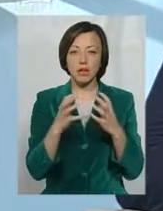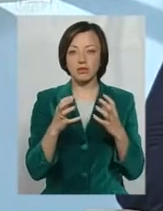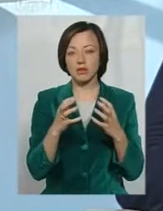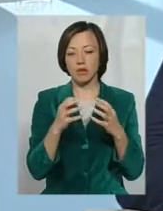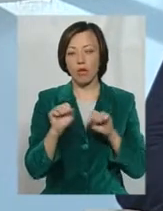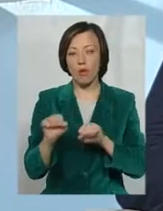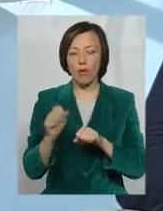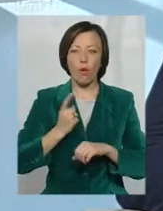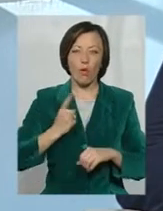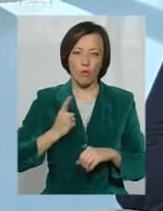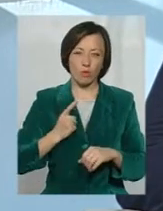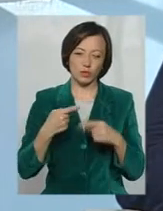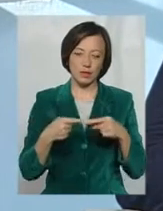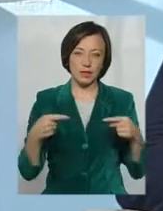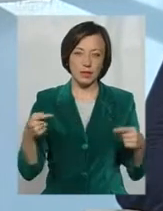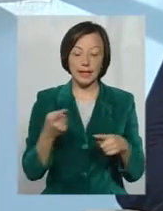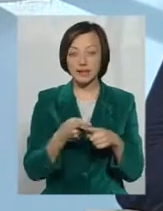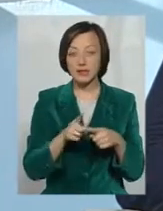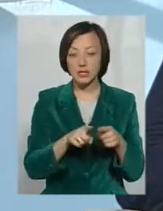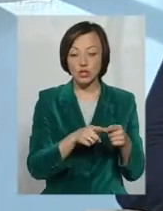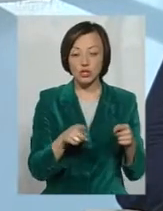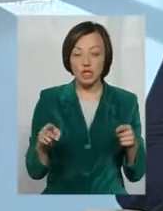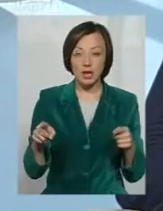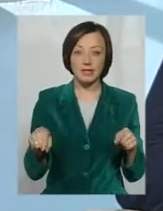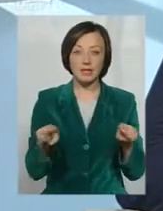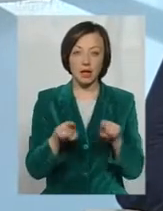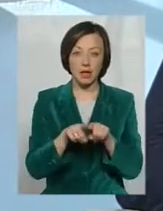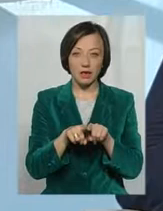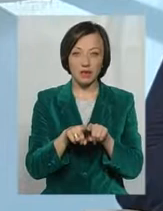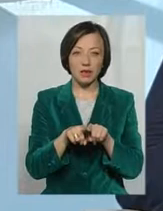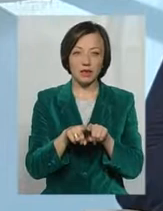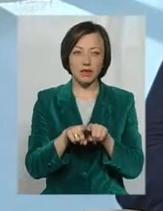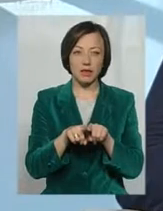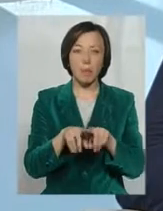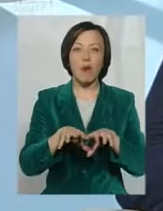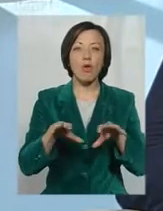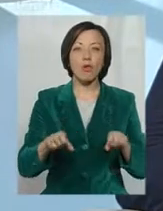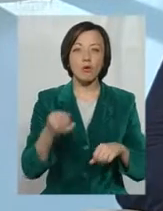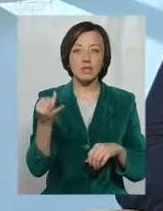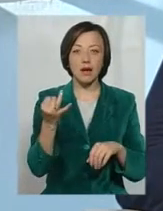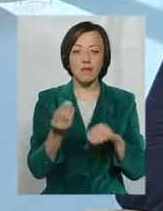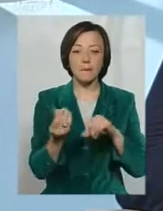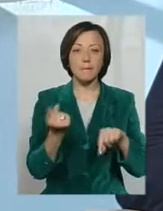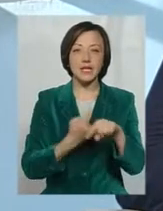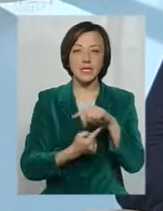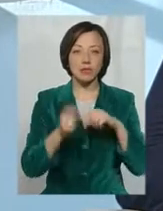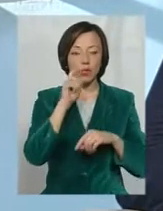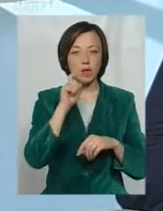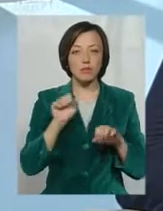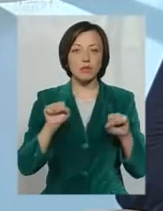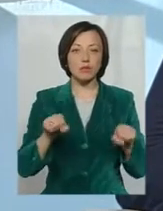так далі. В цей же час такі активи цікавлять бізнес український і можуть